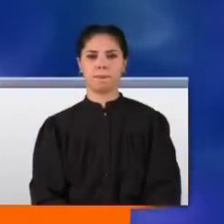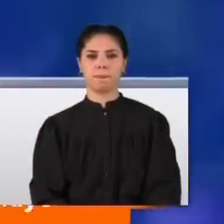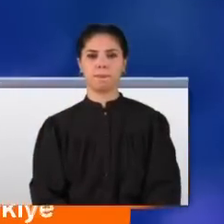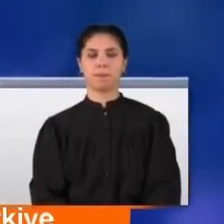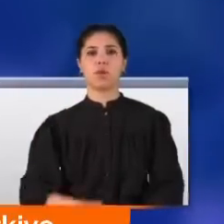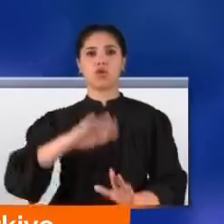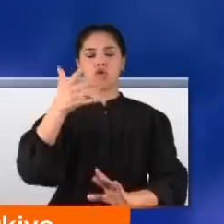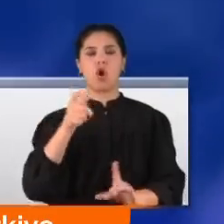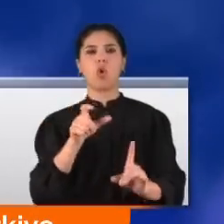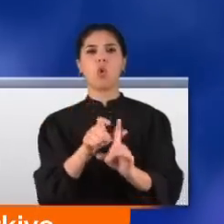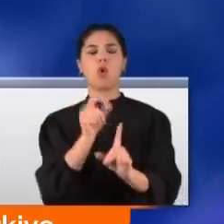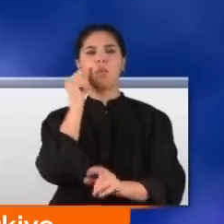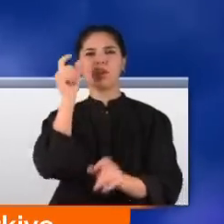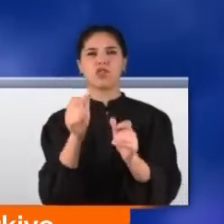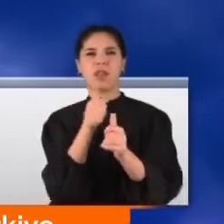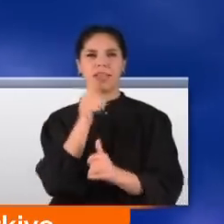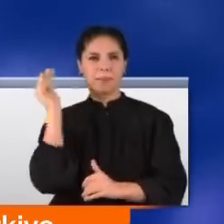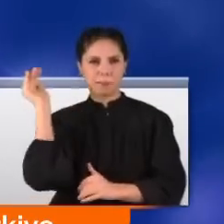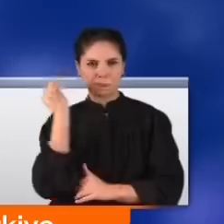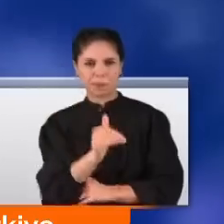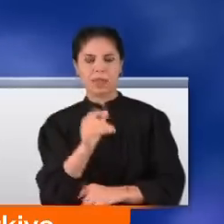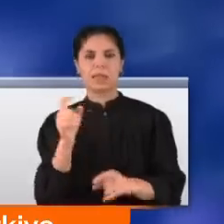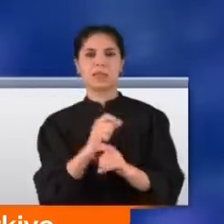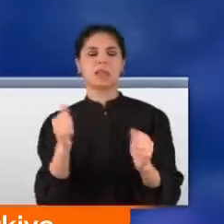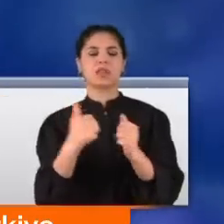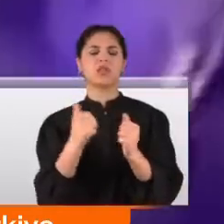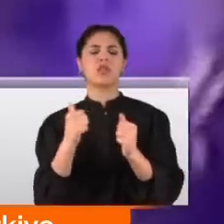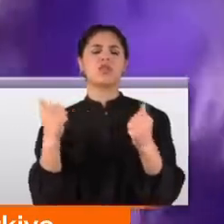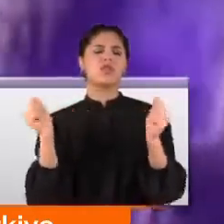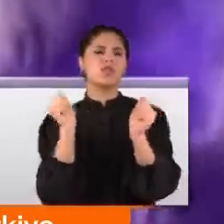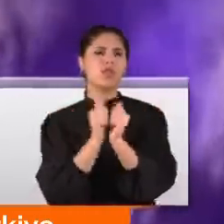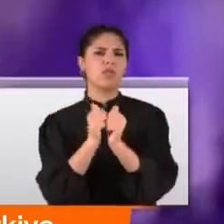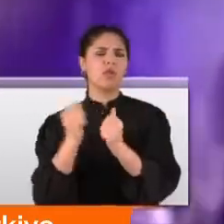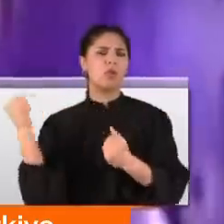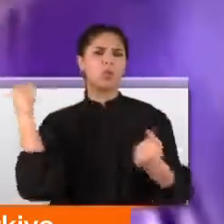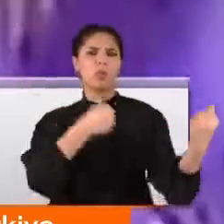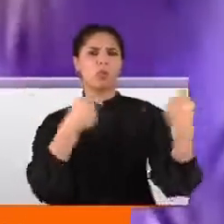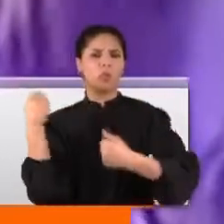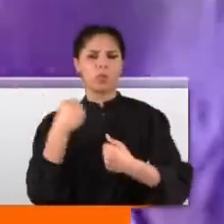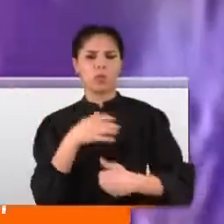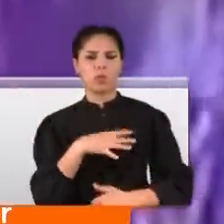Devreye Aras'ın korumaları da girince tansiyon iyice yükseldi, yumruklar konuştu.